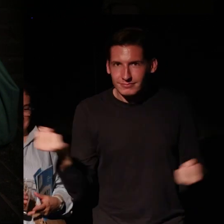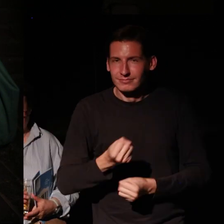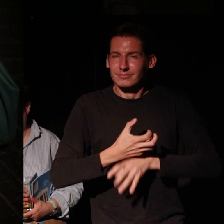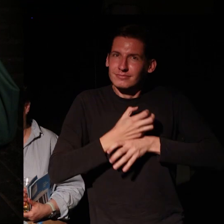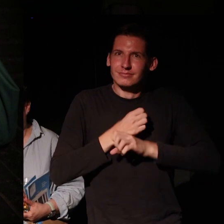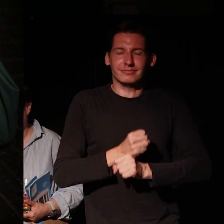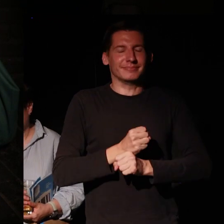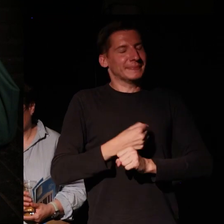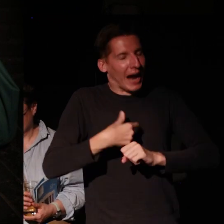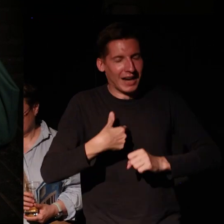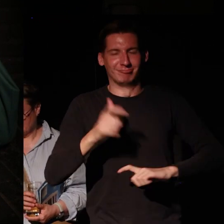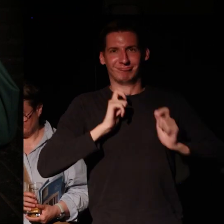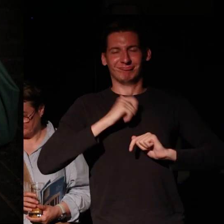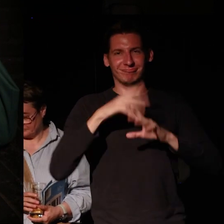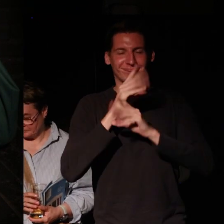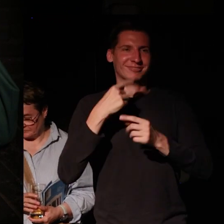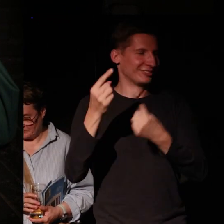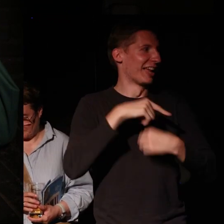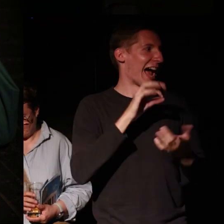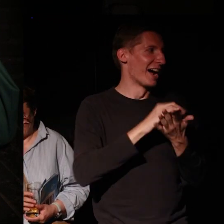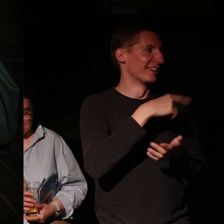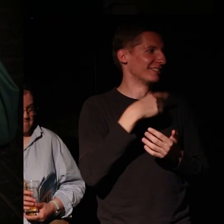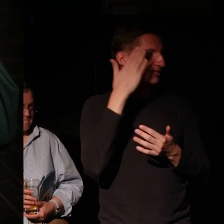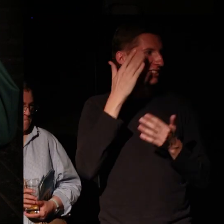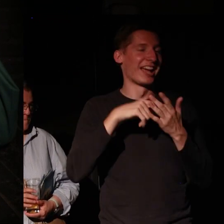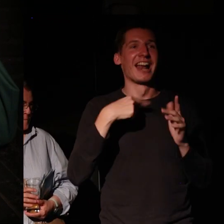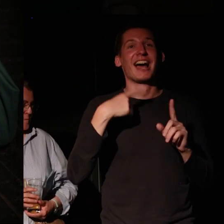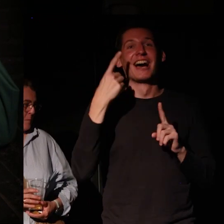niekomfortowych. Ale mówiłyśmy już o tym, że nie tylko w